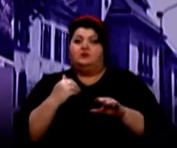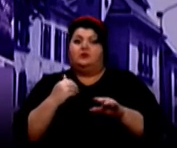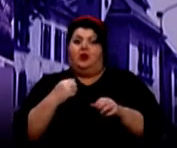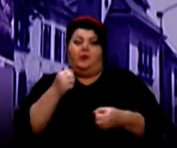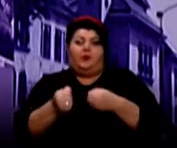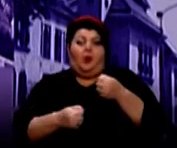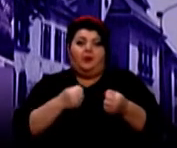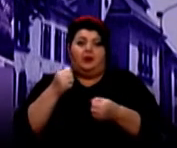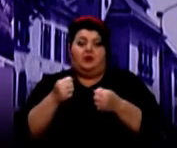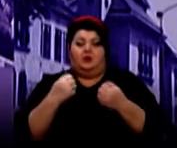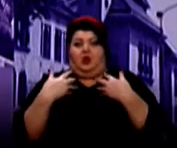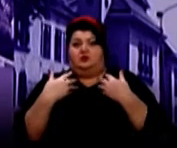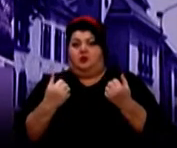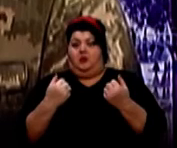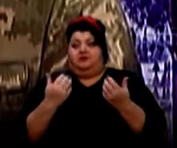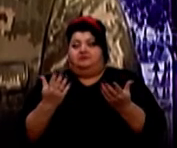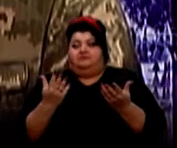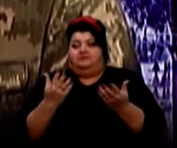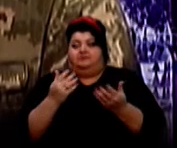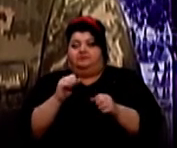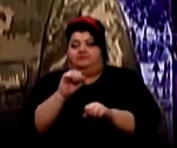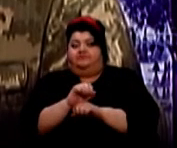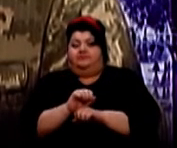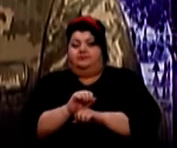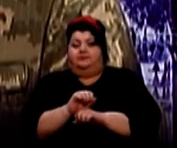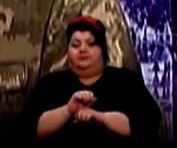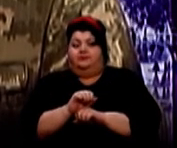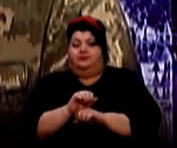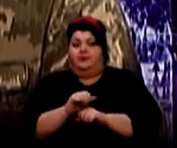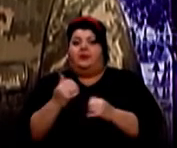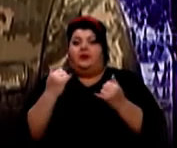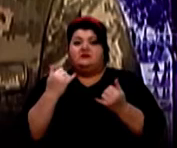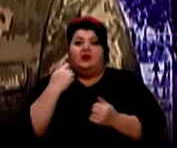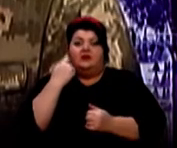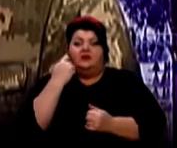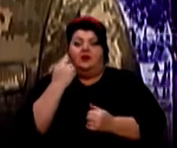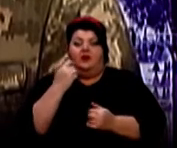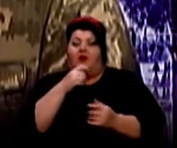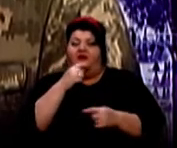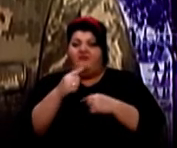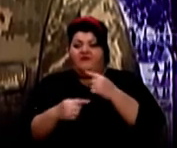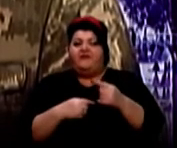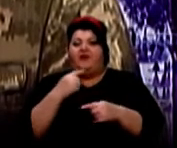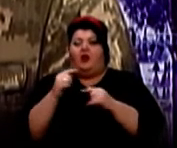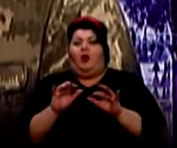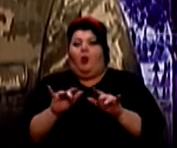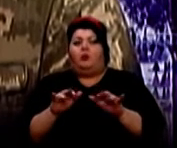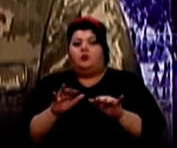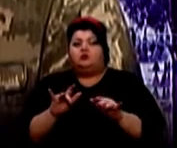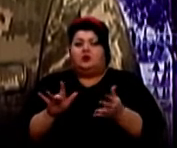пробіг здоров'я не витримало. Тому що зараз в основному вік комп'ютерних технологій,